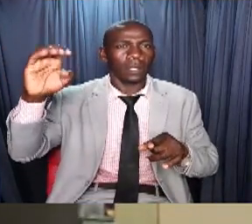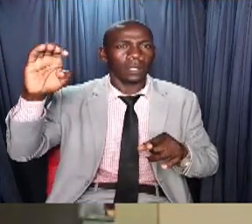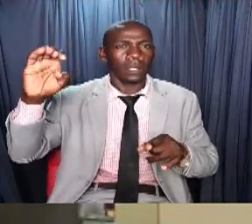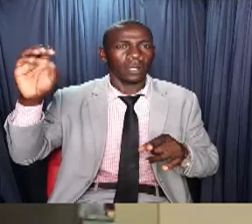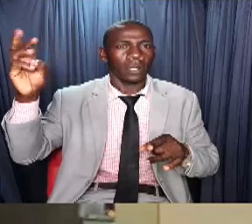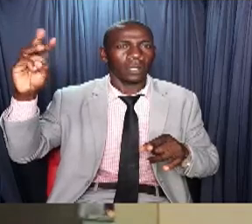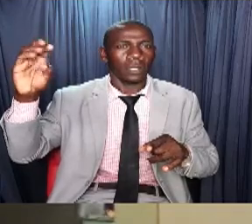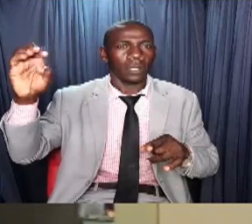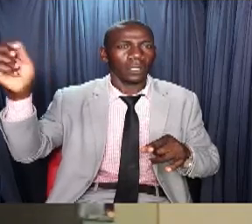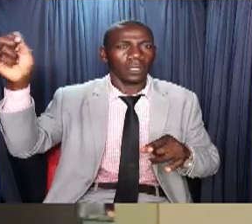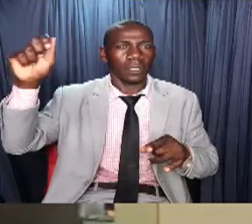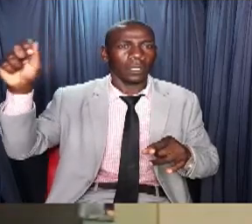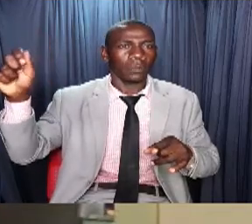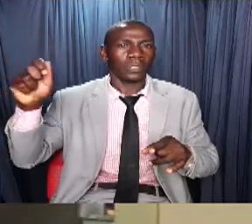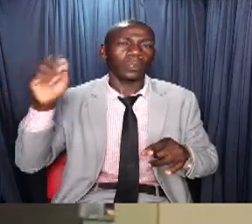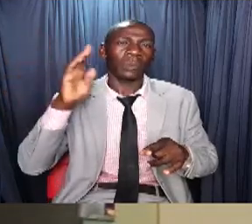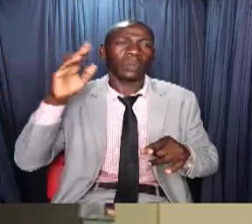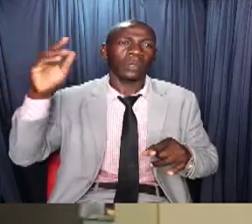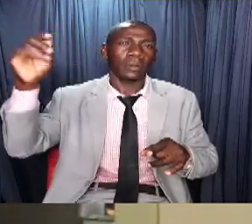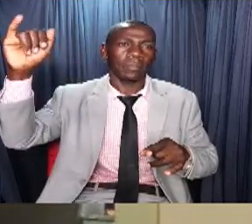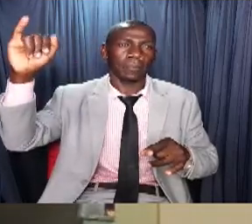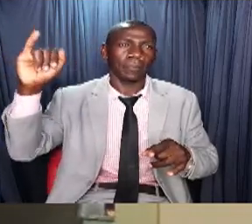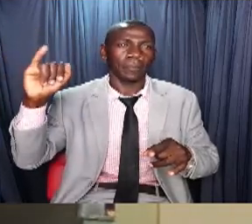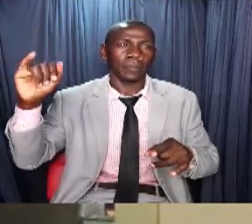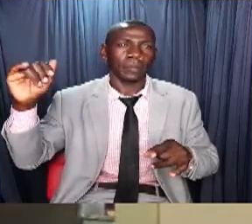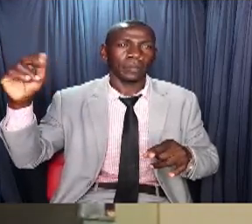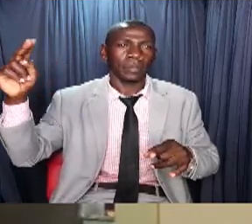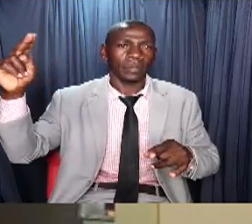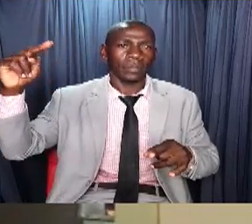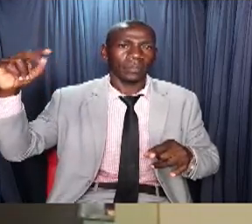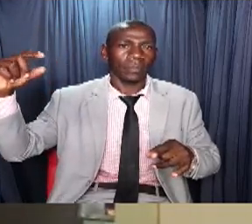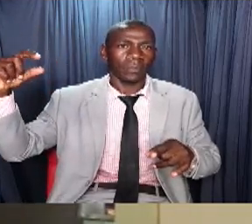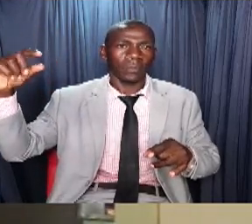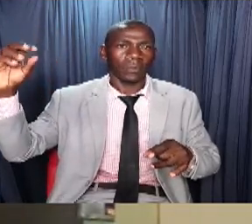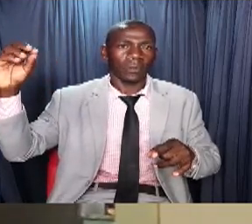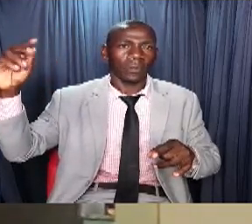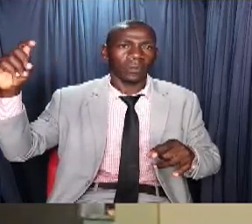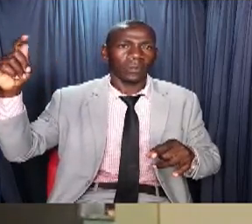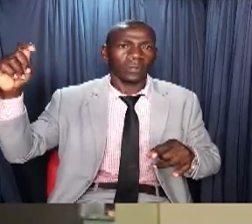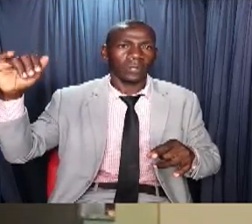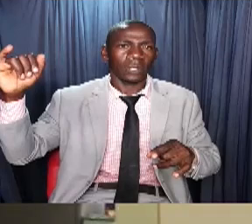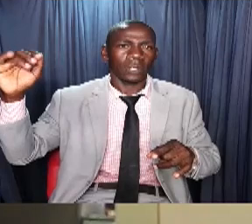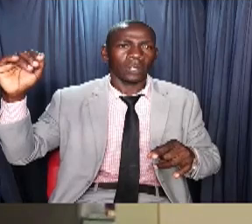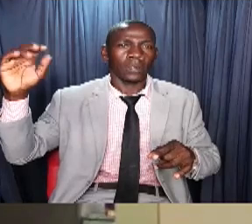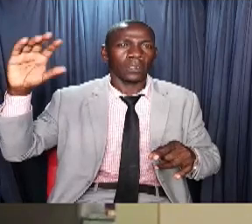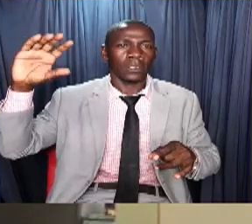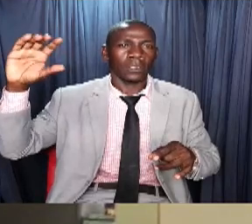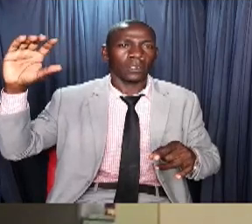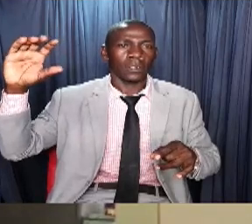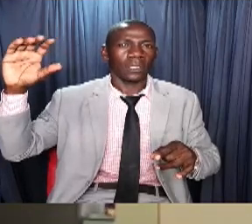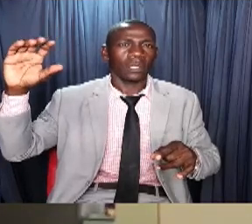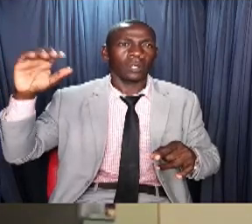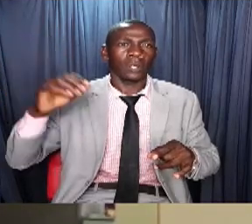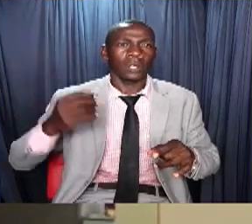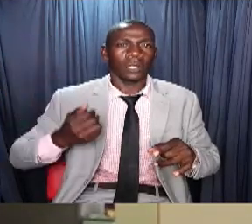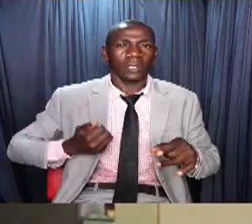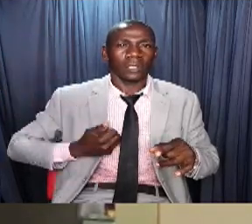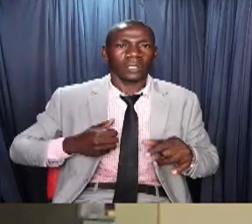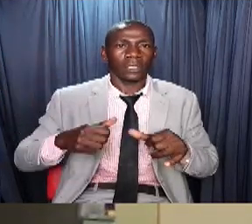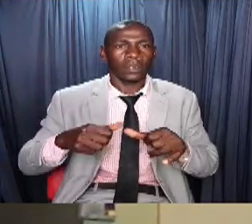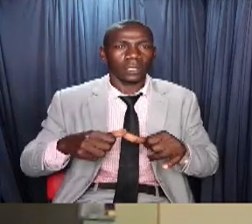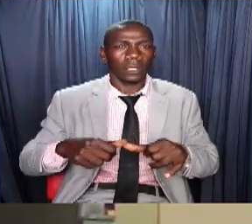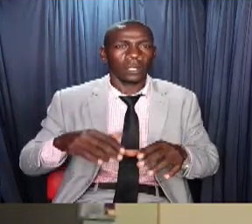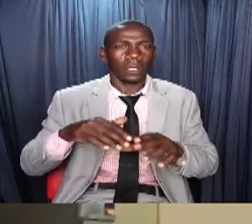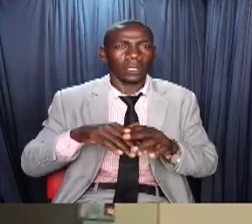na mama yake ni Aguti Janet Mary wa Omelera katika gatuzi la Soroti City. Dada anaishi